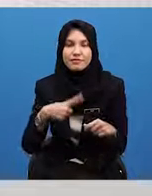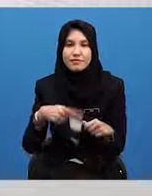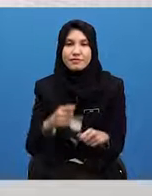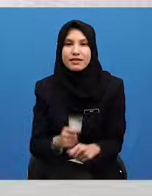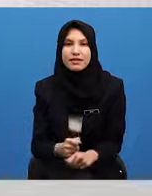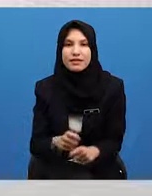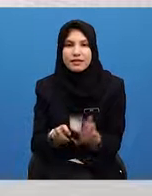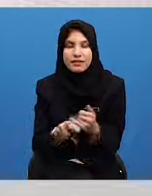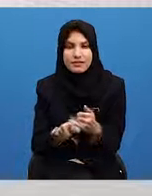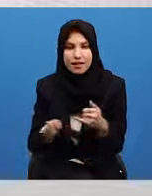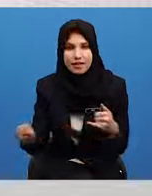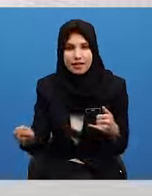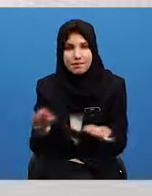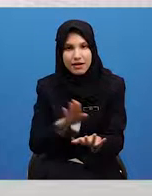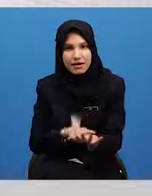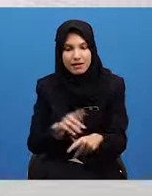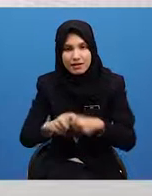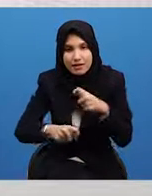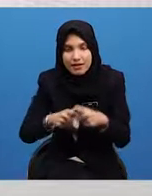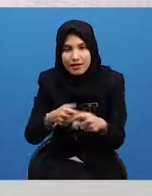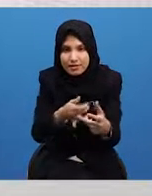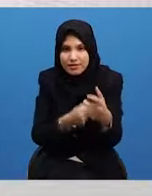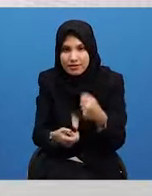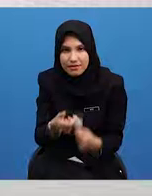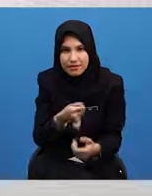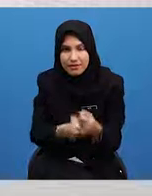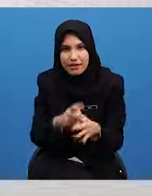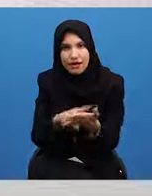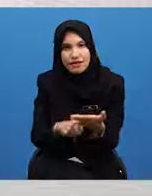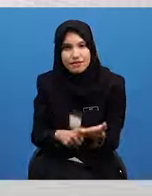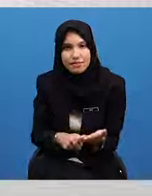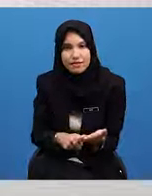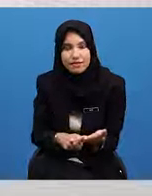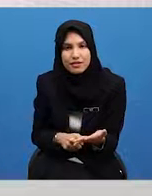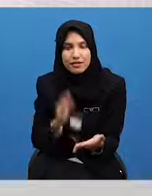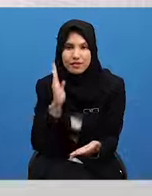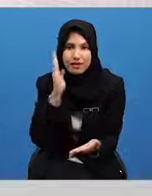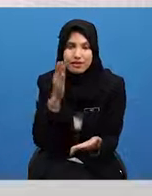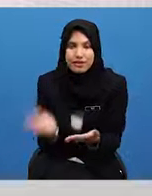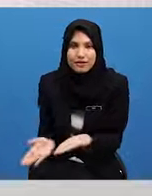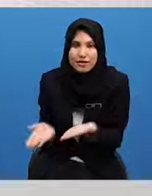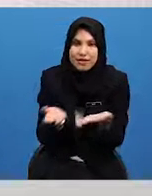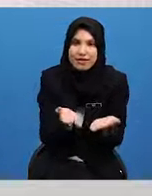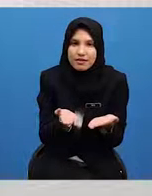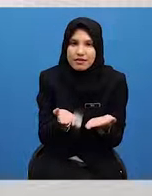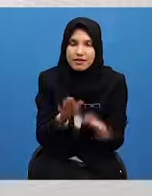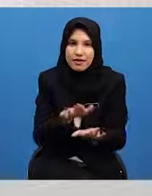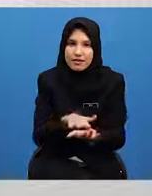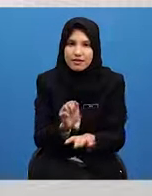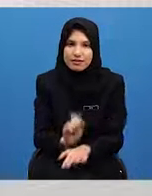tali pada takal ditarik, apakah yang akan diangkat ke